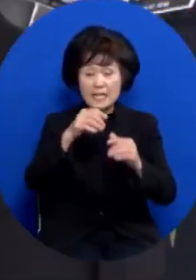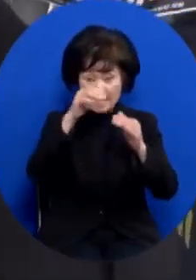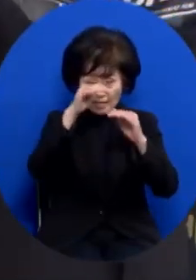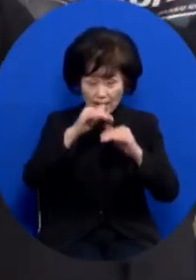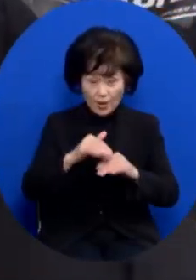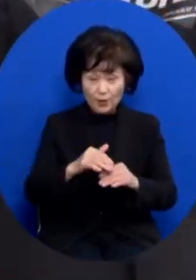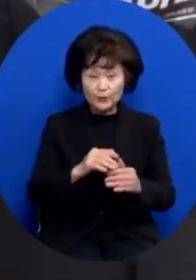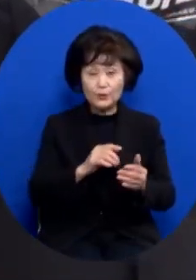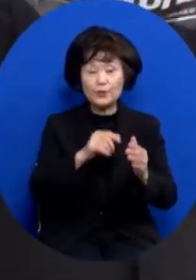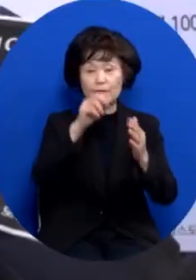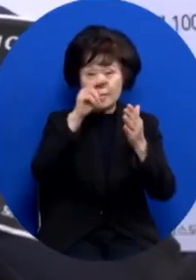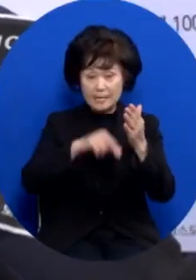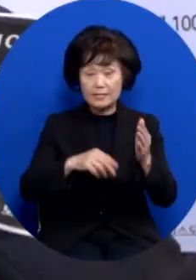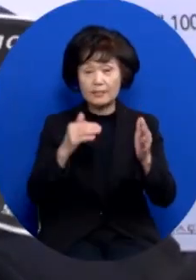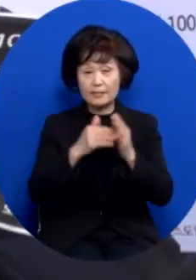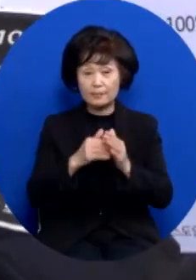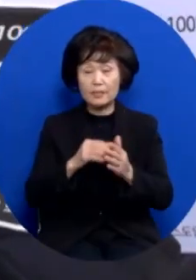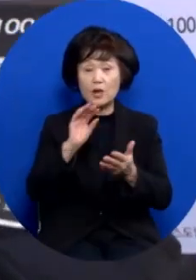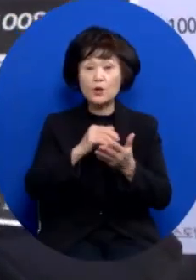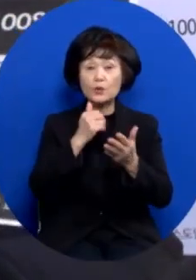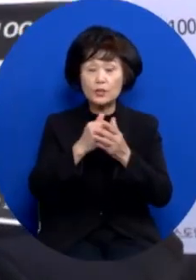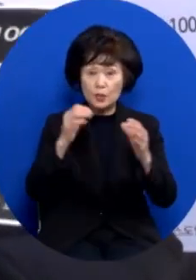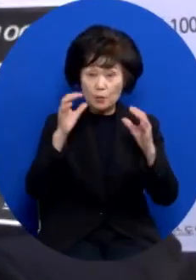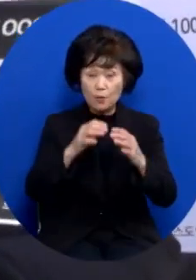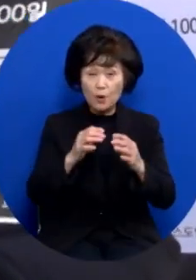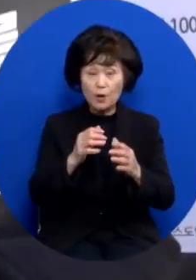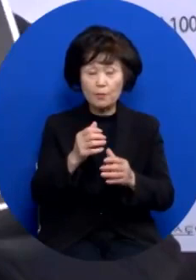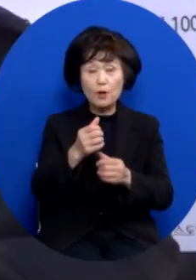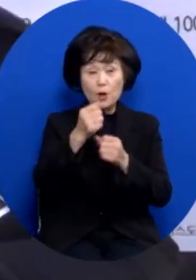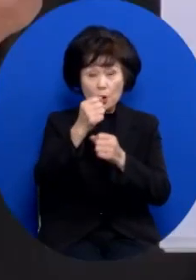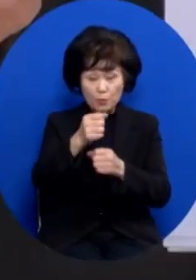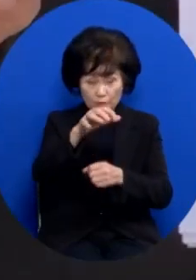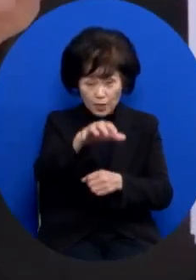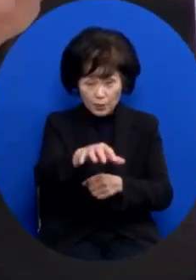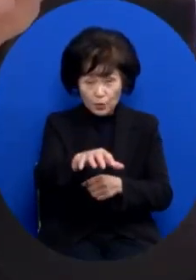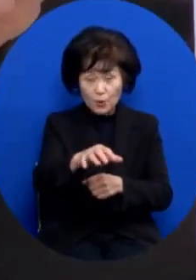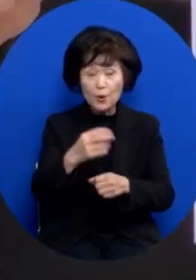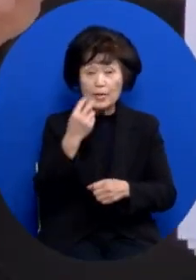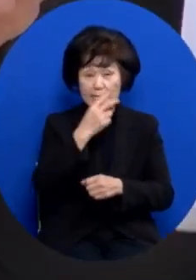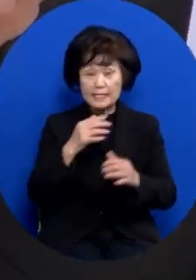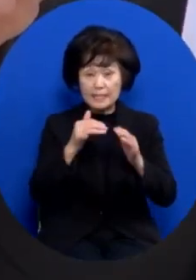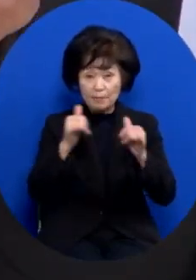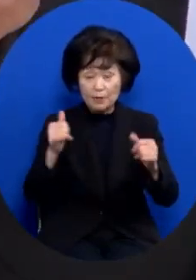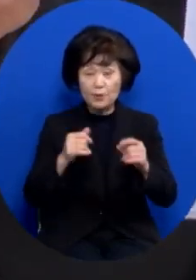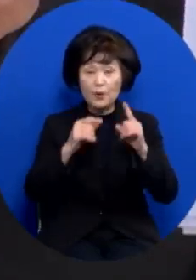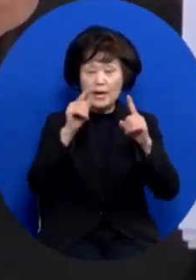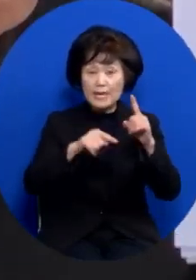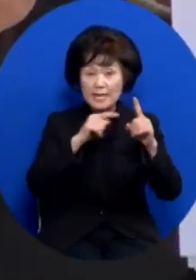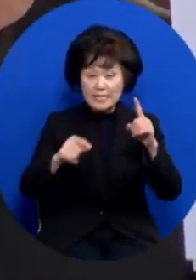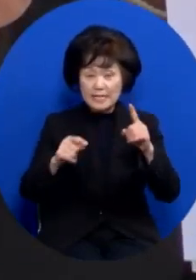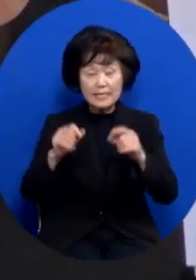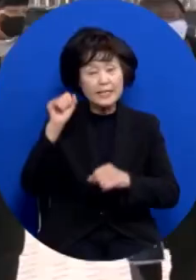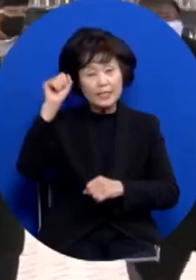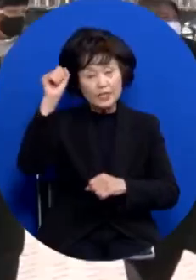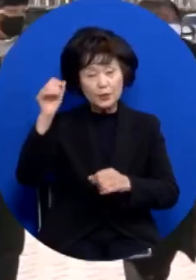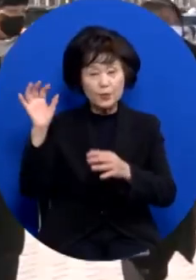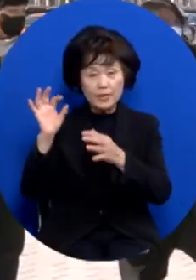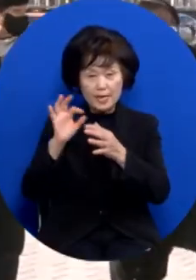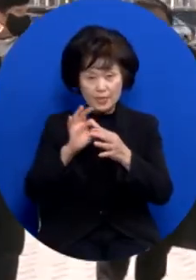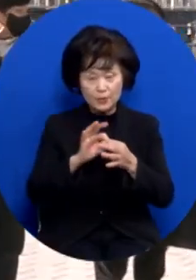낭독했습니다. 12구 그리스도인 모임은 분향소 지킴이와 정기 기도 모임, 1인 시위 등을 이어나갈 예정입니다.